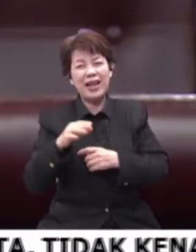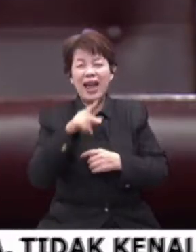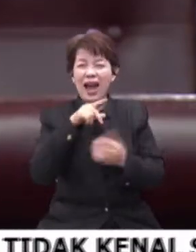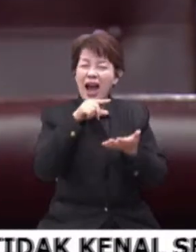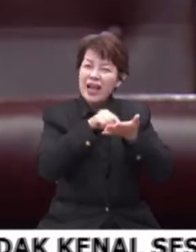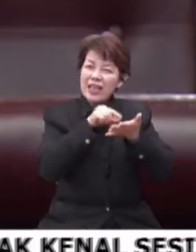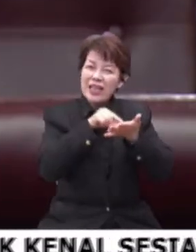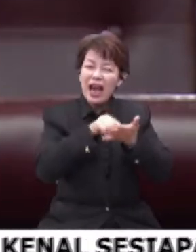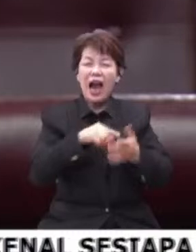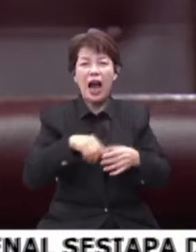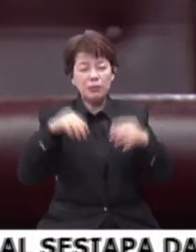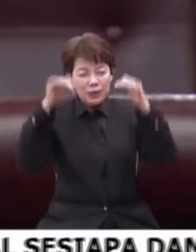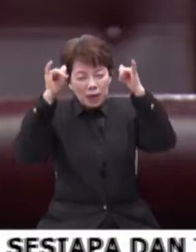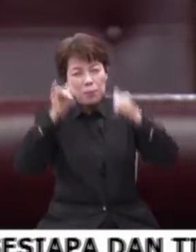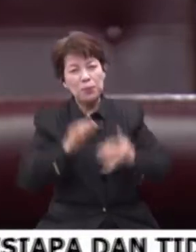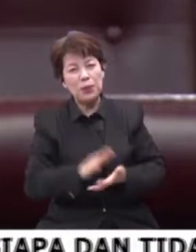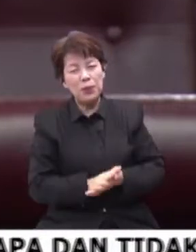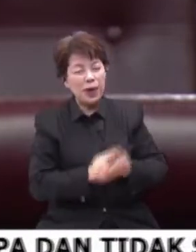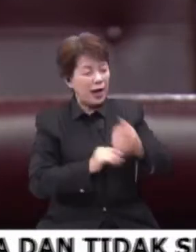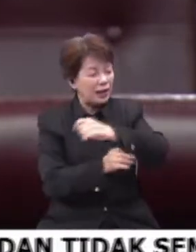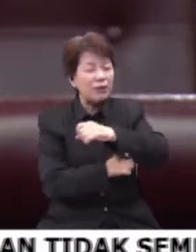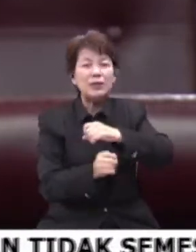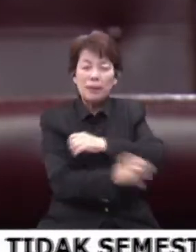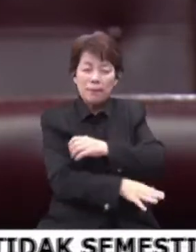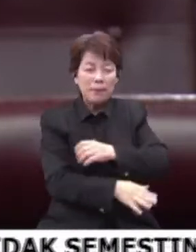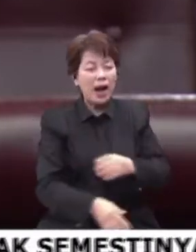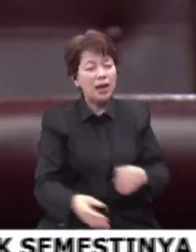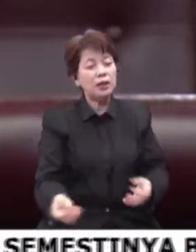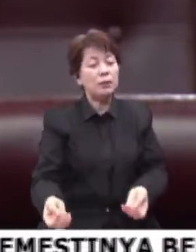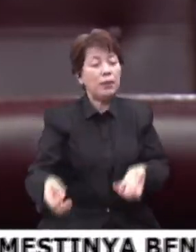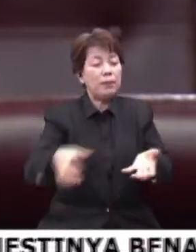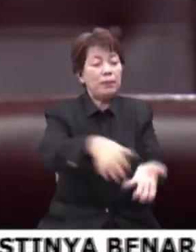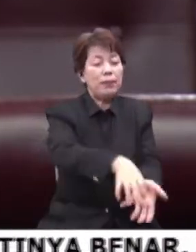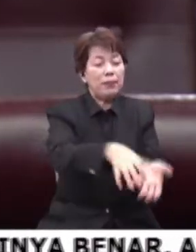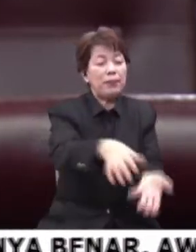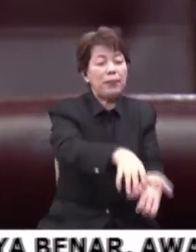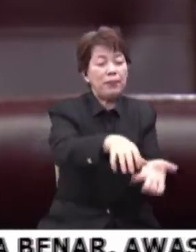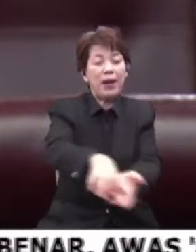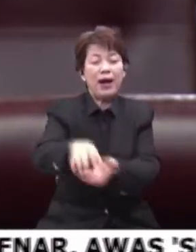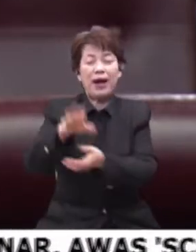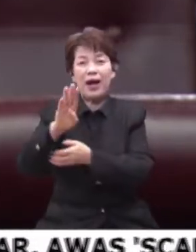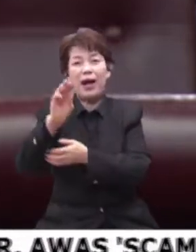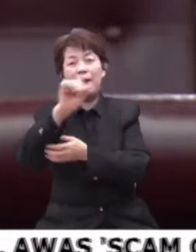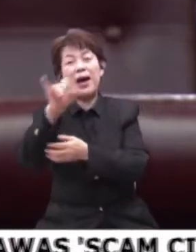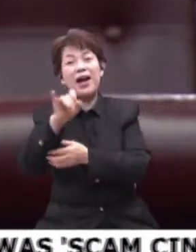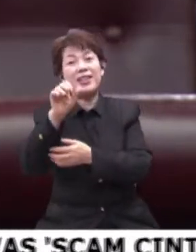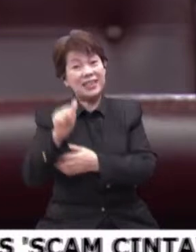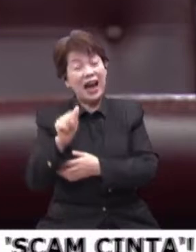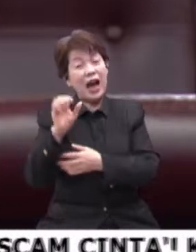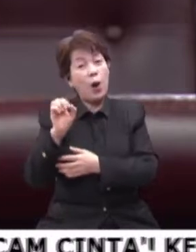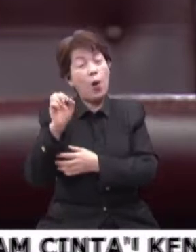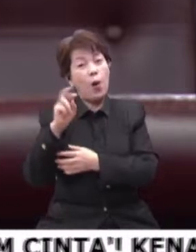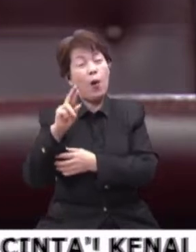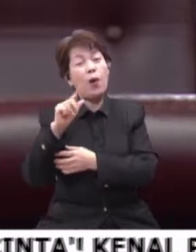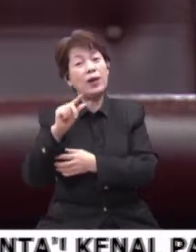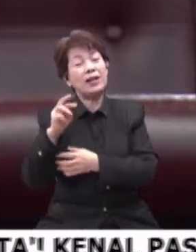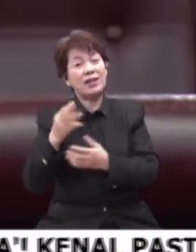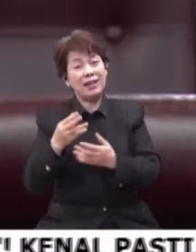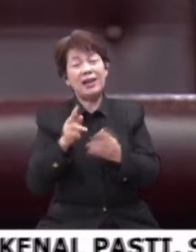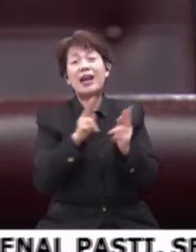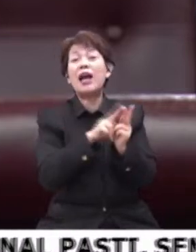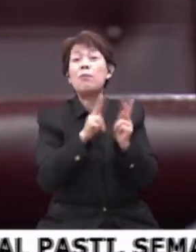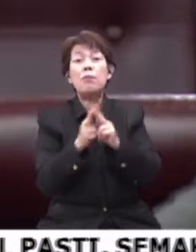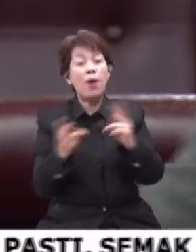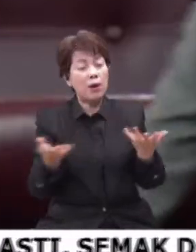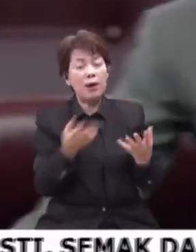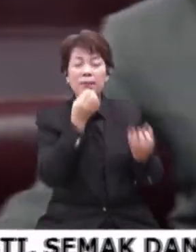baja-baja yang lungguk daripada bakar sampah misalnya diambil untuk dibuat baja dan disitu sebenarnya orang-orang Desa orang kampung lebih banyak